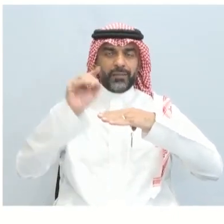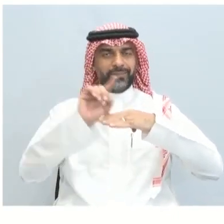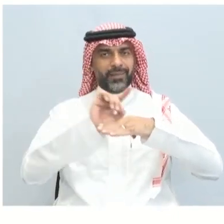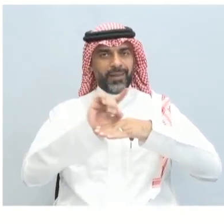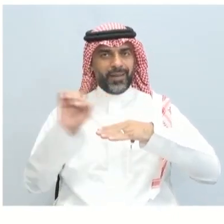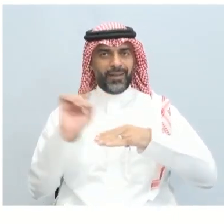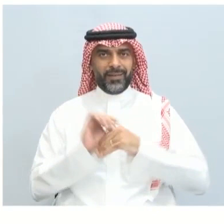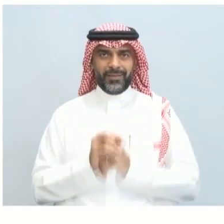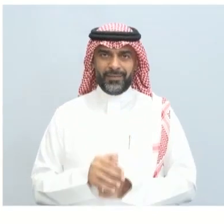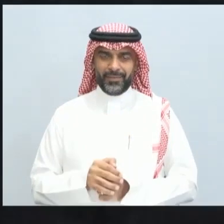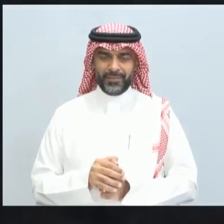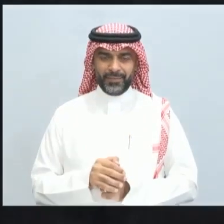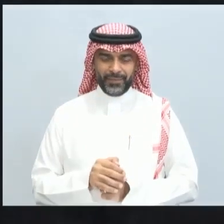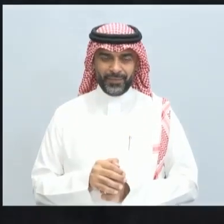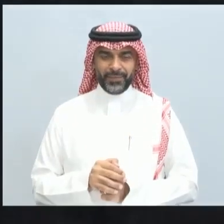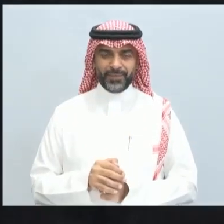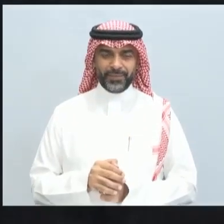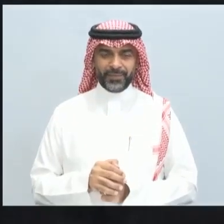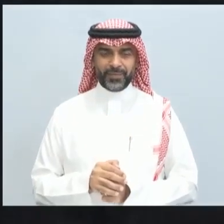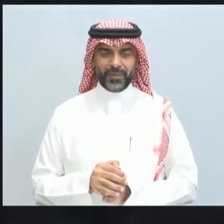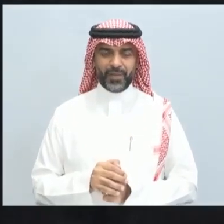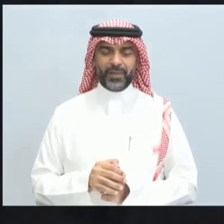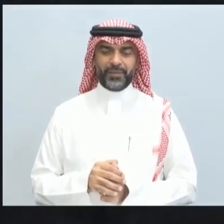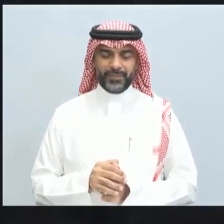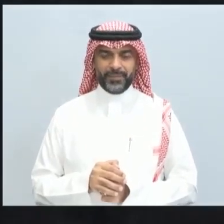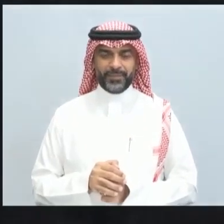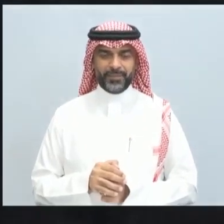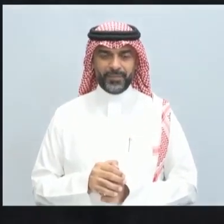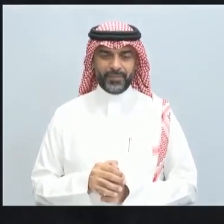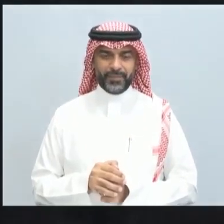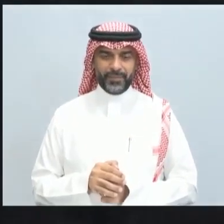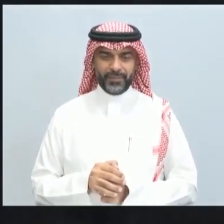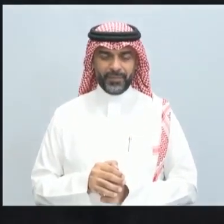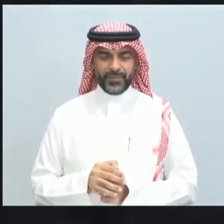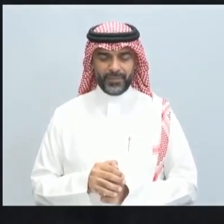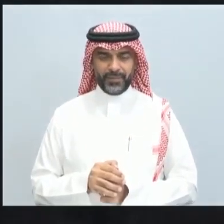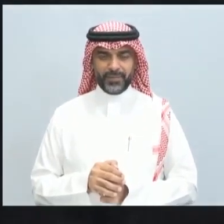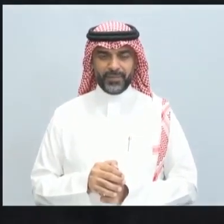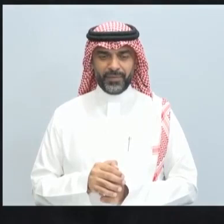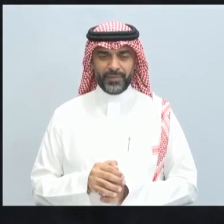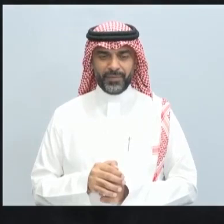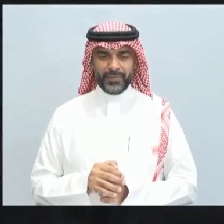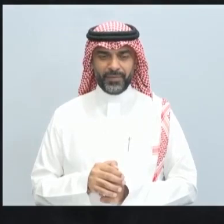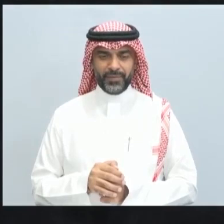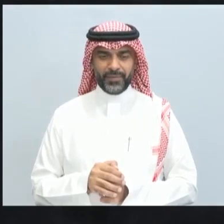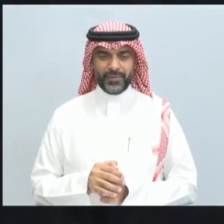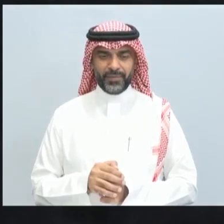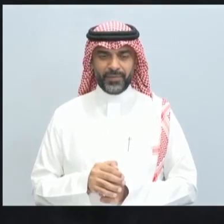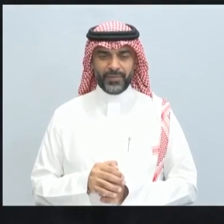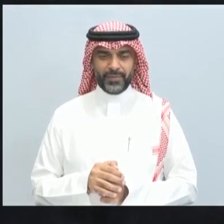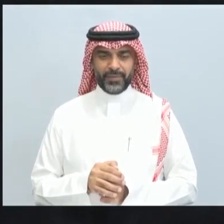الاطلاق واقتالهم الله عز وجل لرسالته جمعوا بين مرتبه العبوديه والنبوه واضح